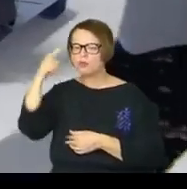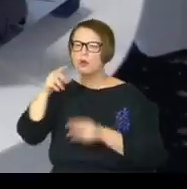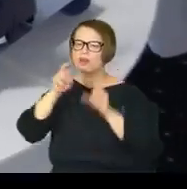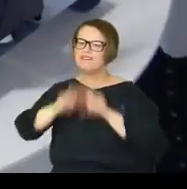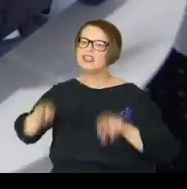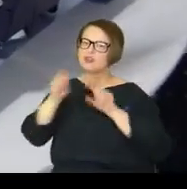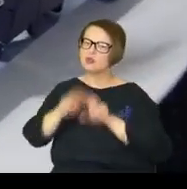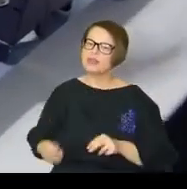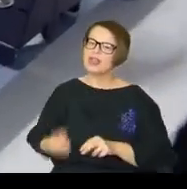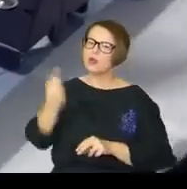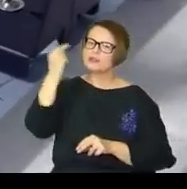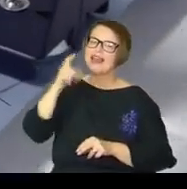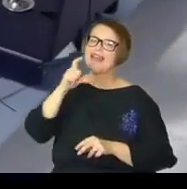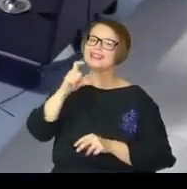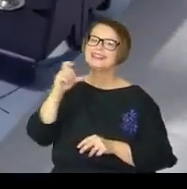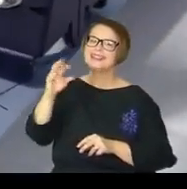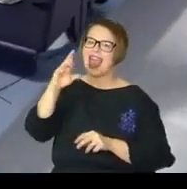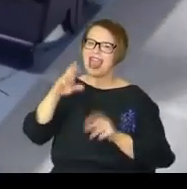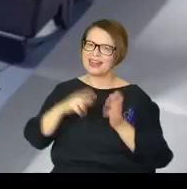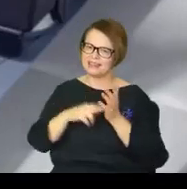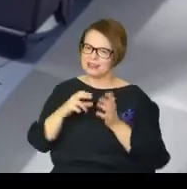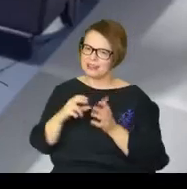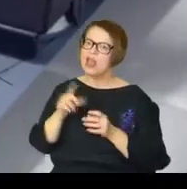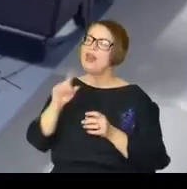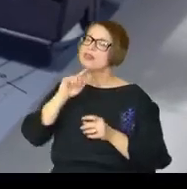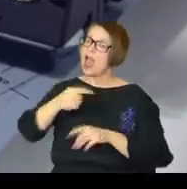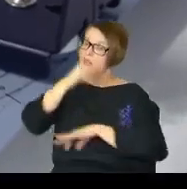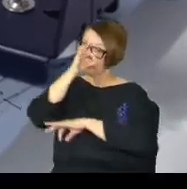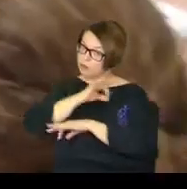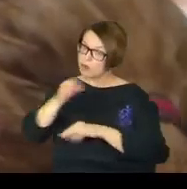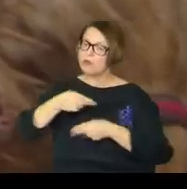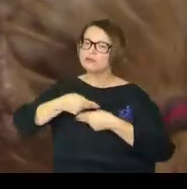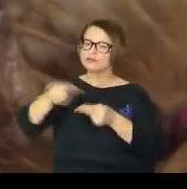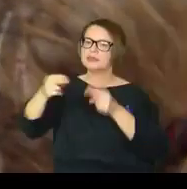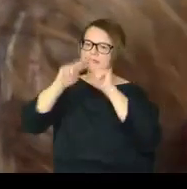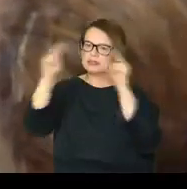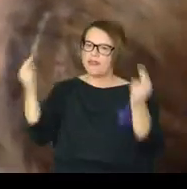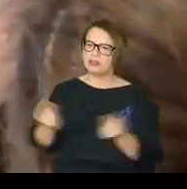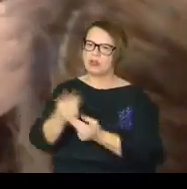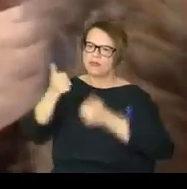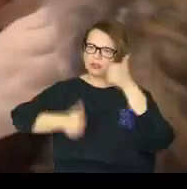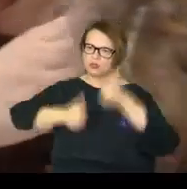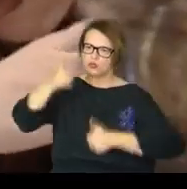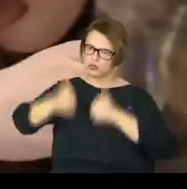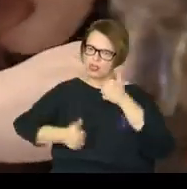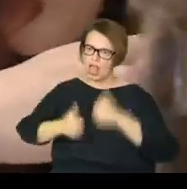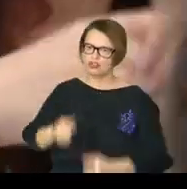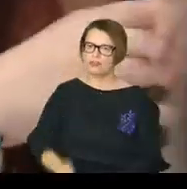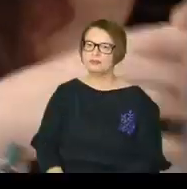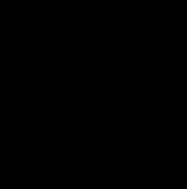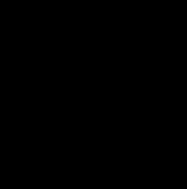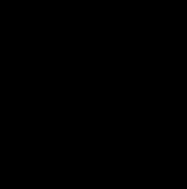výskumného ústavu v CERNE. Najlepšie projekty opäť poputujú na celosvetové súťaže. Martin Prúčka, RTVS.